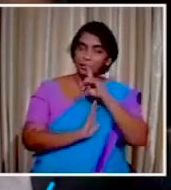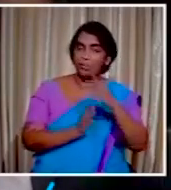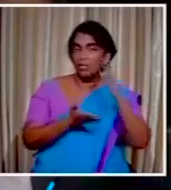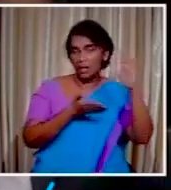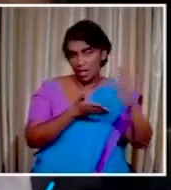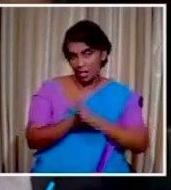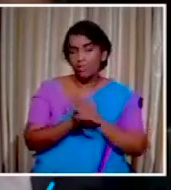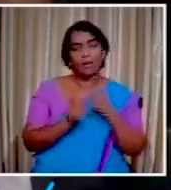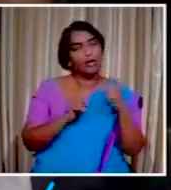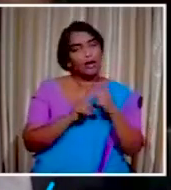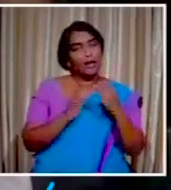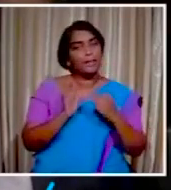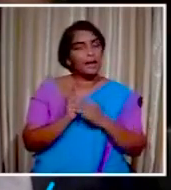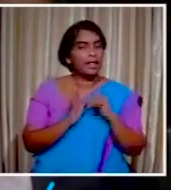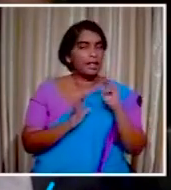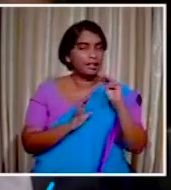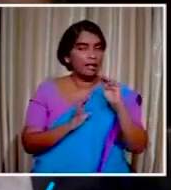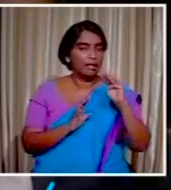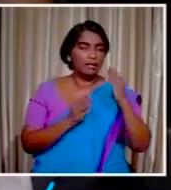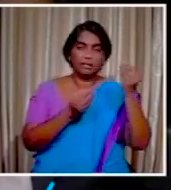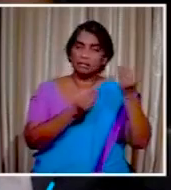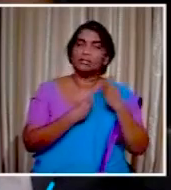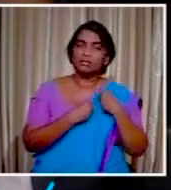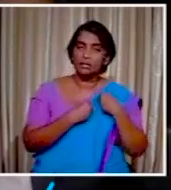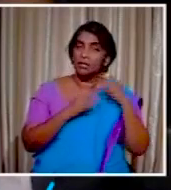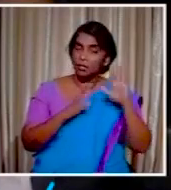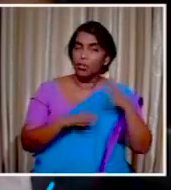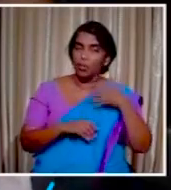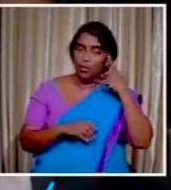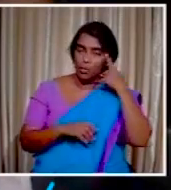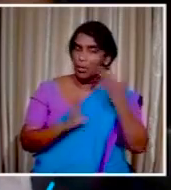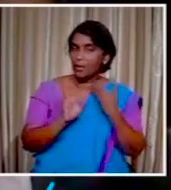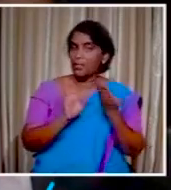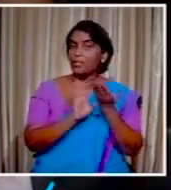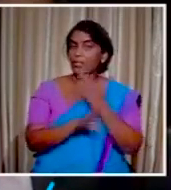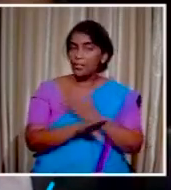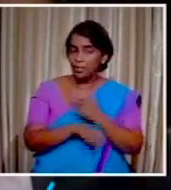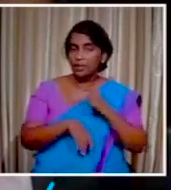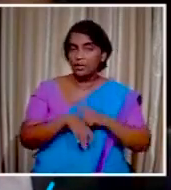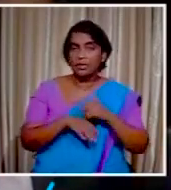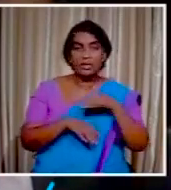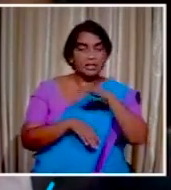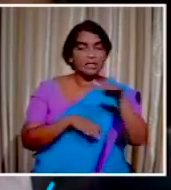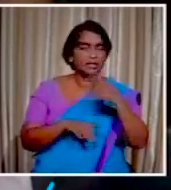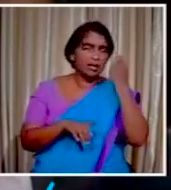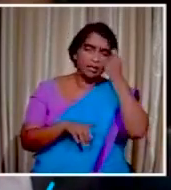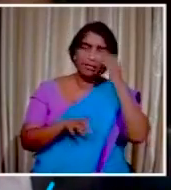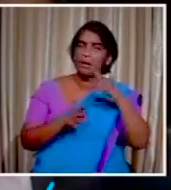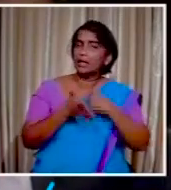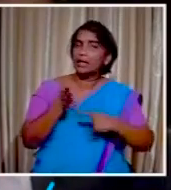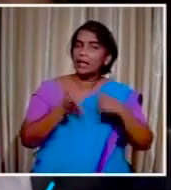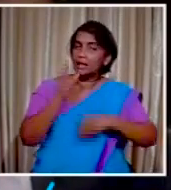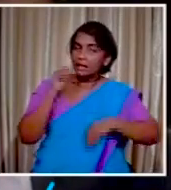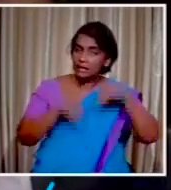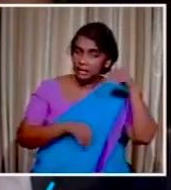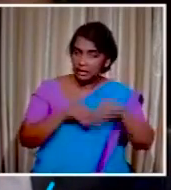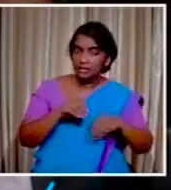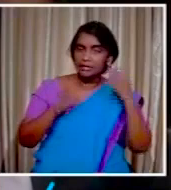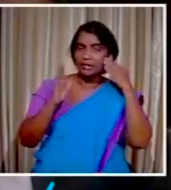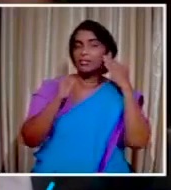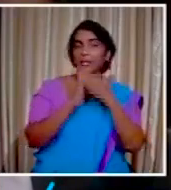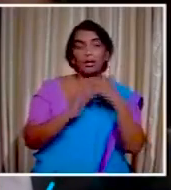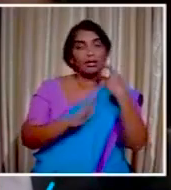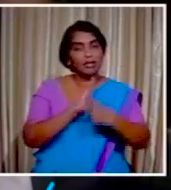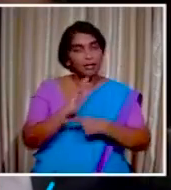උදව්වක් දෙන්න ඩොලර් මිලියන 30ක් 40ක් දෙන්න. හැබැයි අපි දන්නවා පහුගිය කාලේ සමාජයේ මතයක් හැදුවා දේශපාලන නායකයෝම ගිහිල්ලා